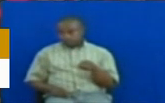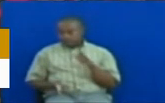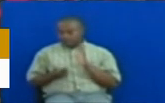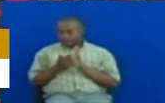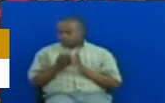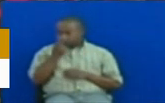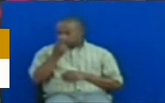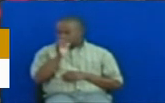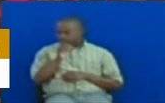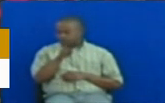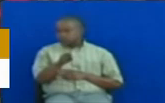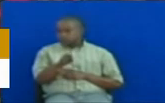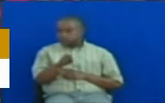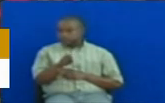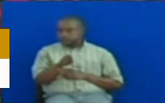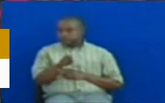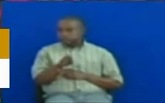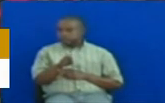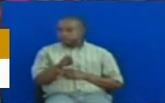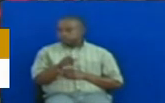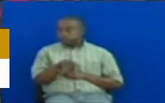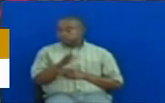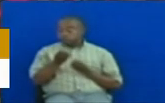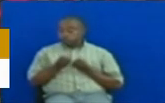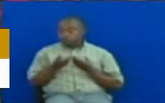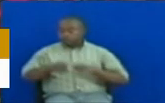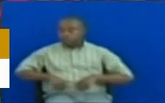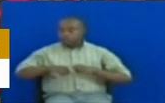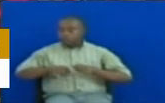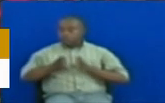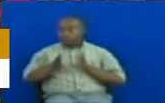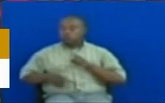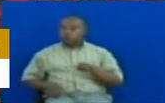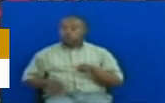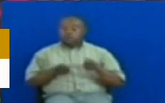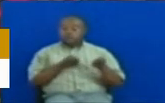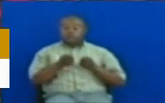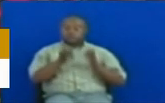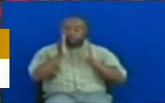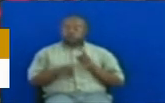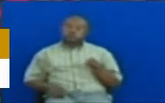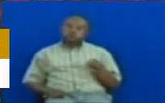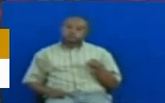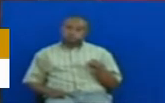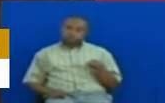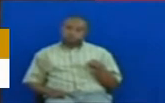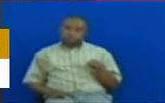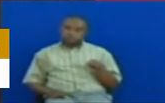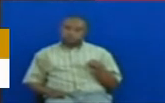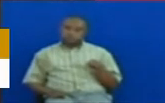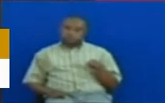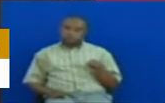ukiuangalia unaenda kumpa mamlaka makubwa sana Director General wa Deep Sea